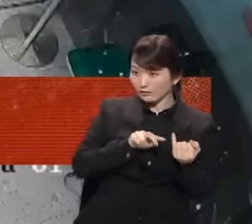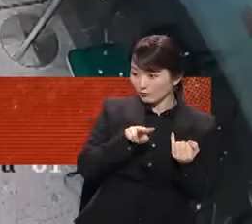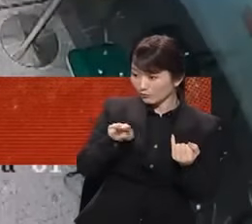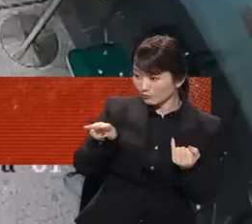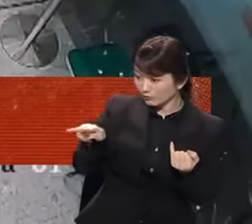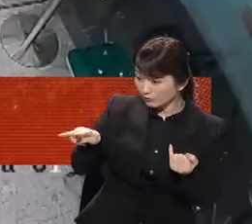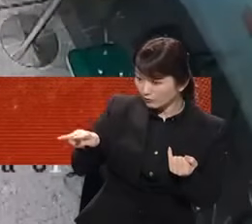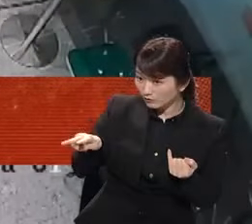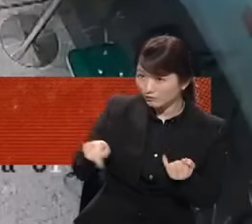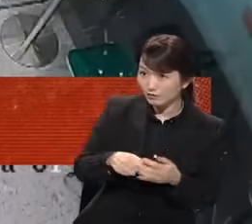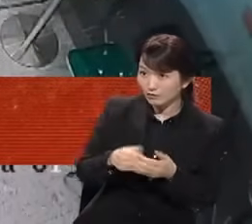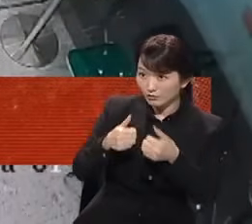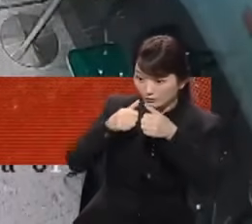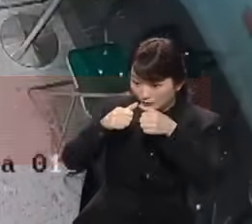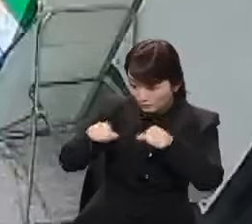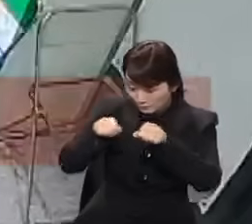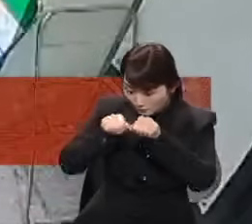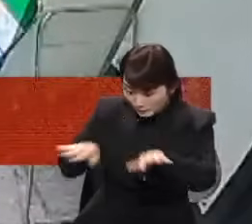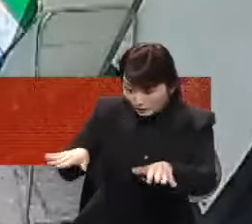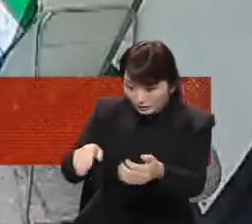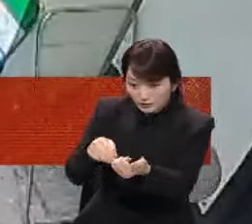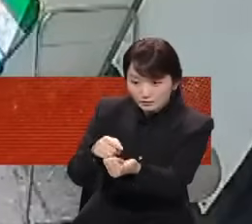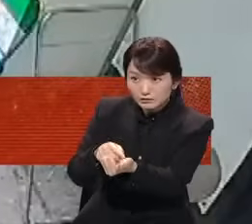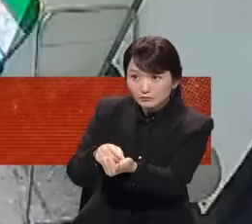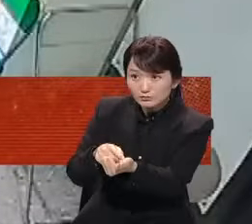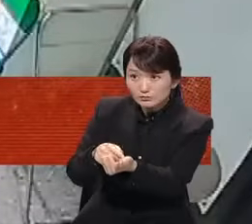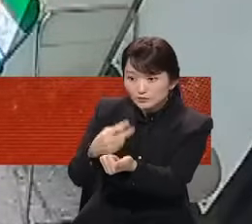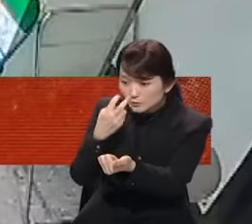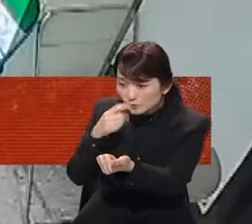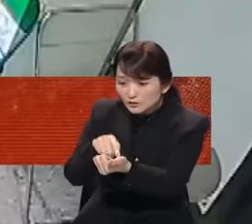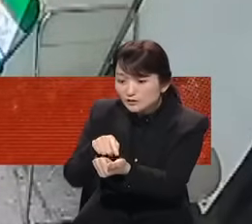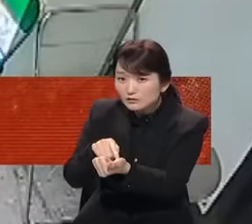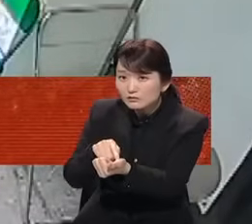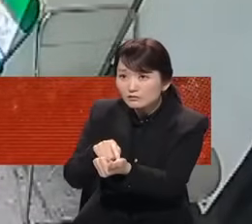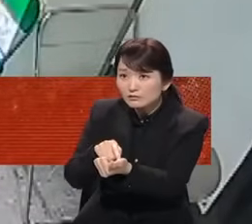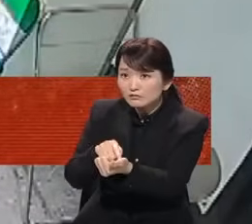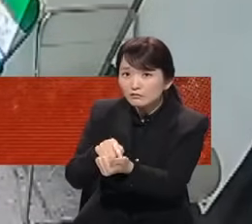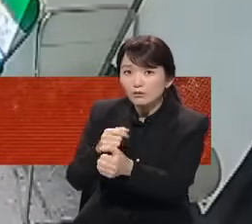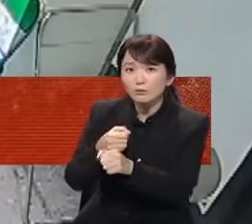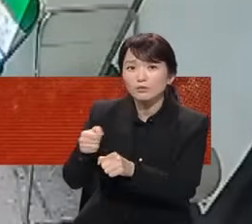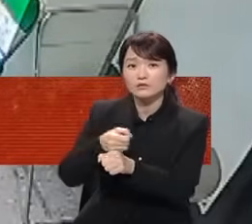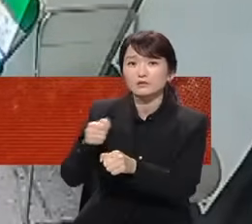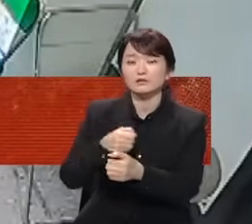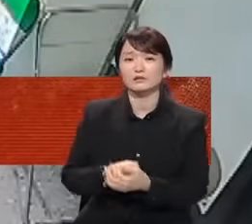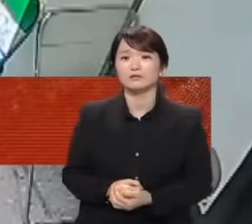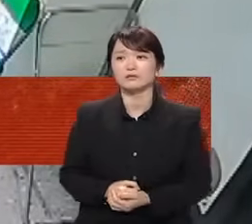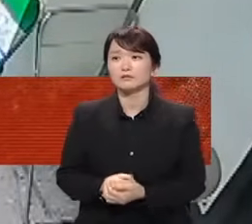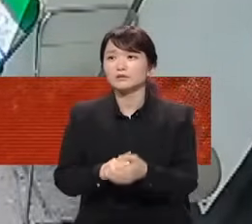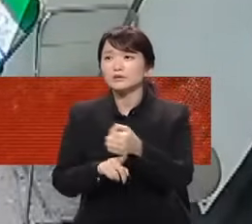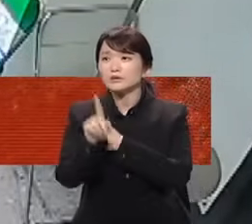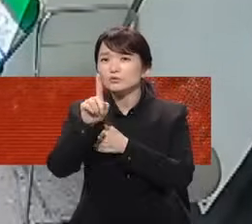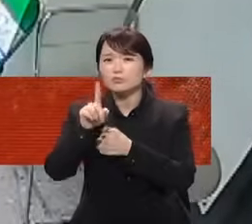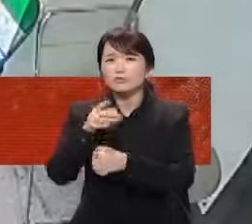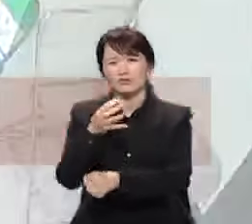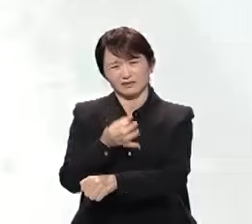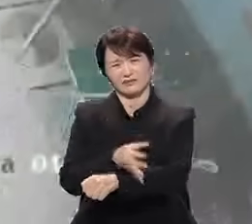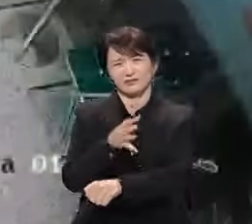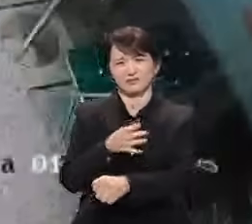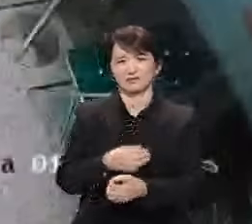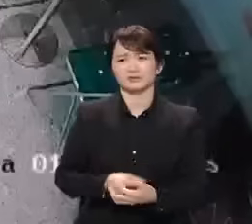유리 파편들 위로 넘어진 남성을 챙겨보는데요. 왜 저랬어? 정말 황당하게 그점 장면인데 사고 이유가 너무